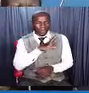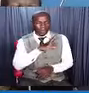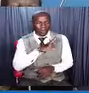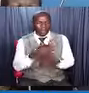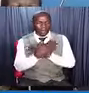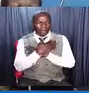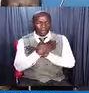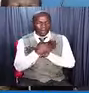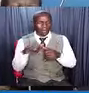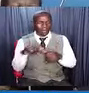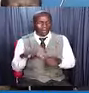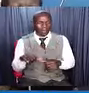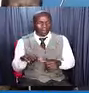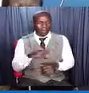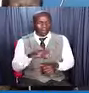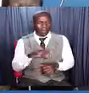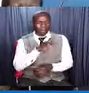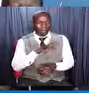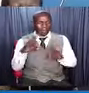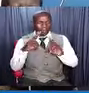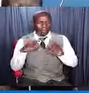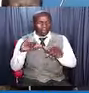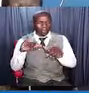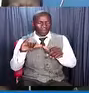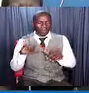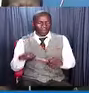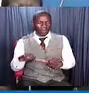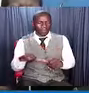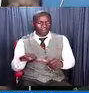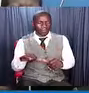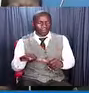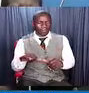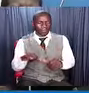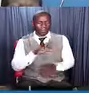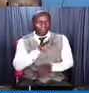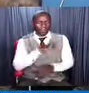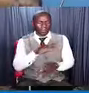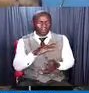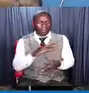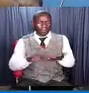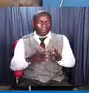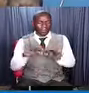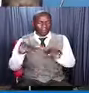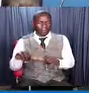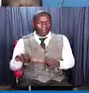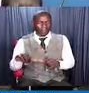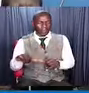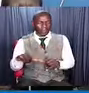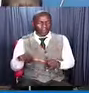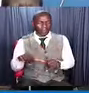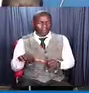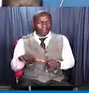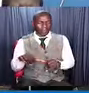upendo lililokaa, tunda la amani na watu lililokaa, tunda la kusamehe